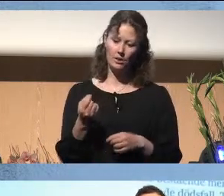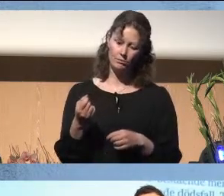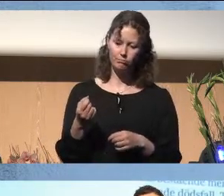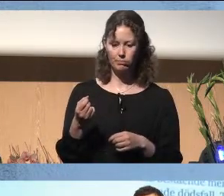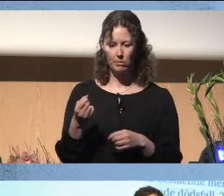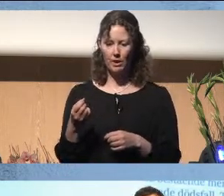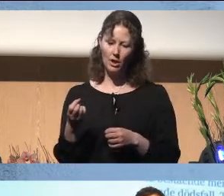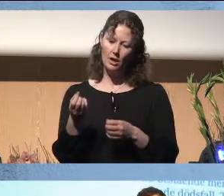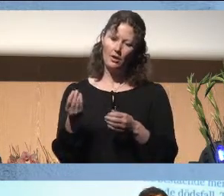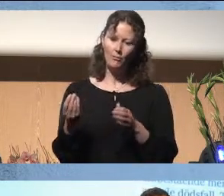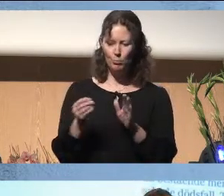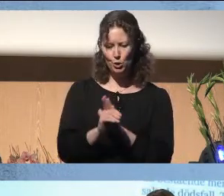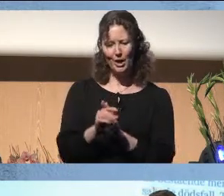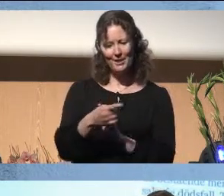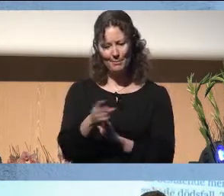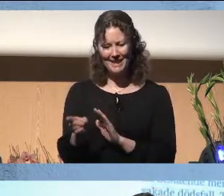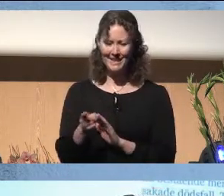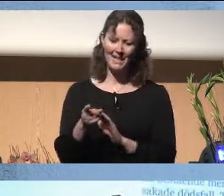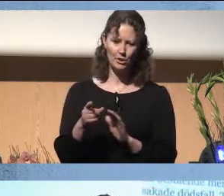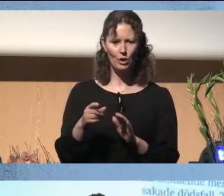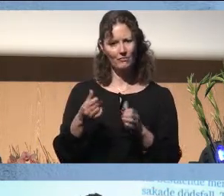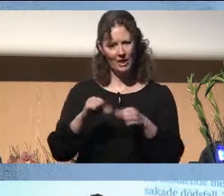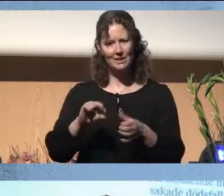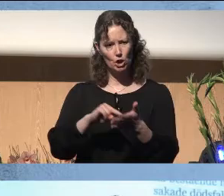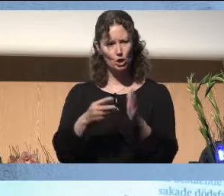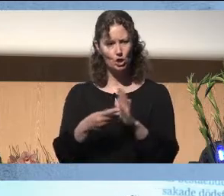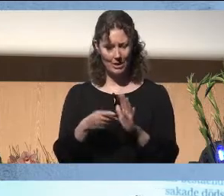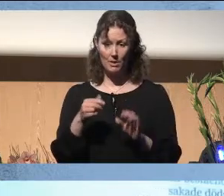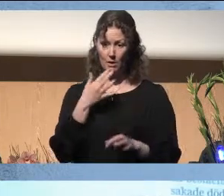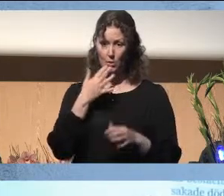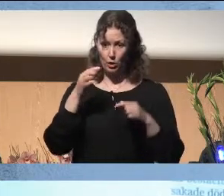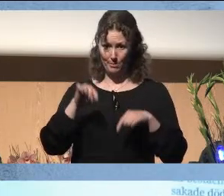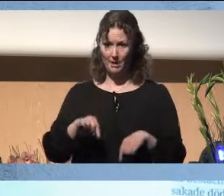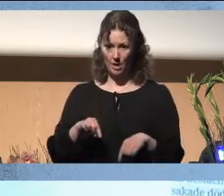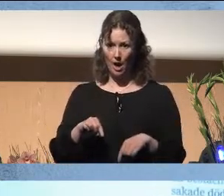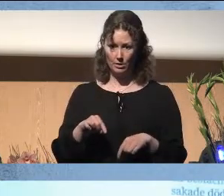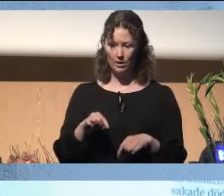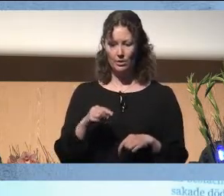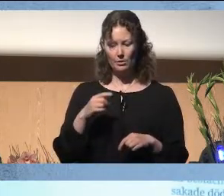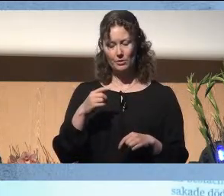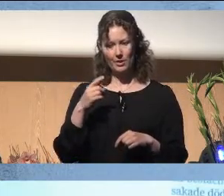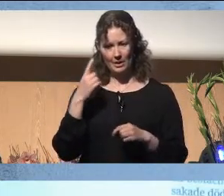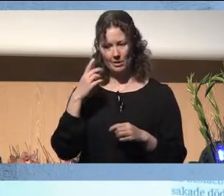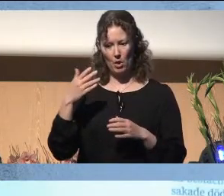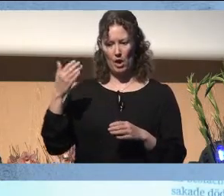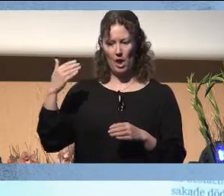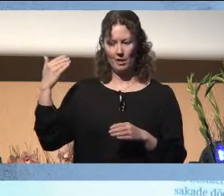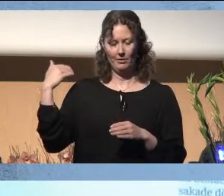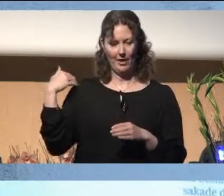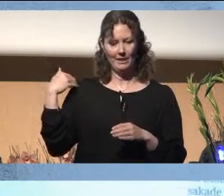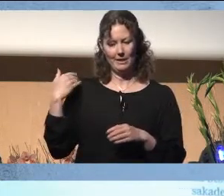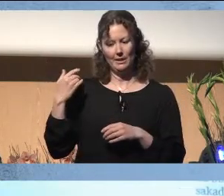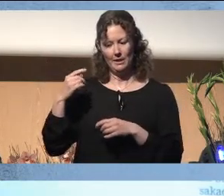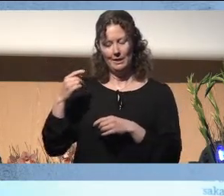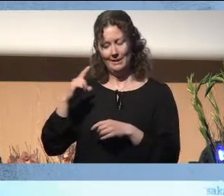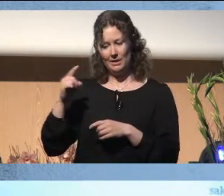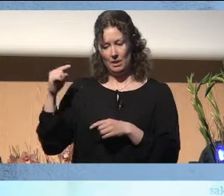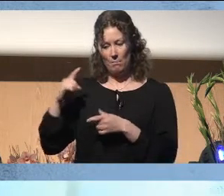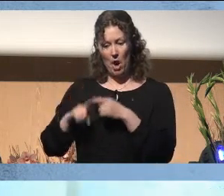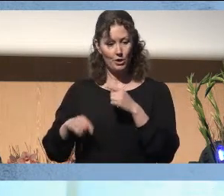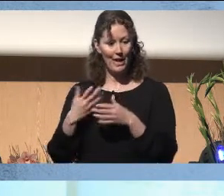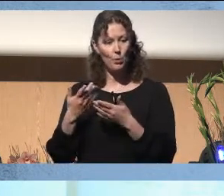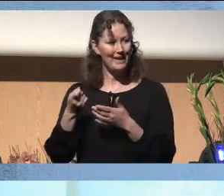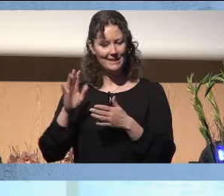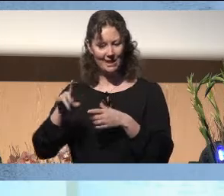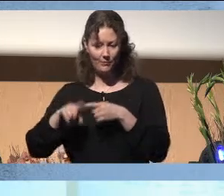ett uselt system. Och det är det vi ska prata om idag. Som vi har ärvt sedan lång, lång tid tillbaka. Och det är ingens fel. Vad har vi mer?